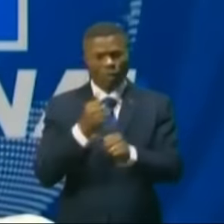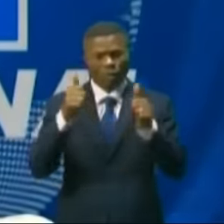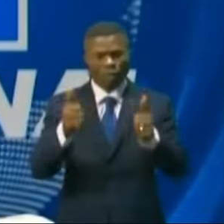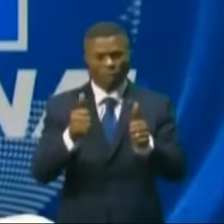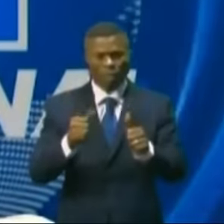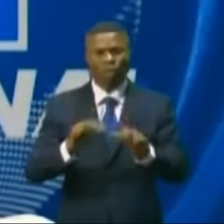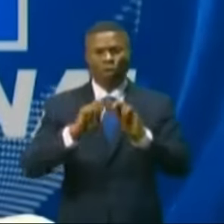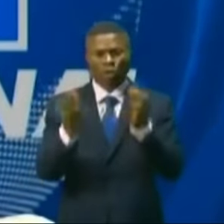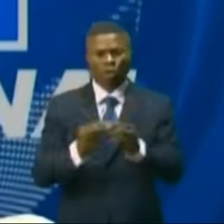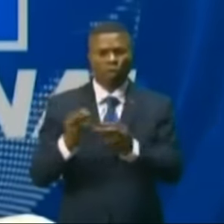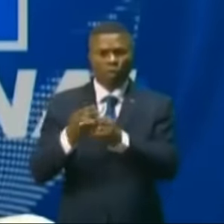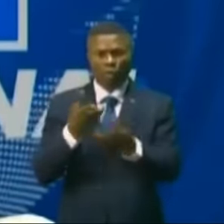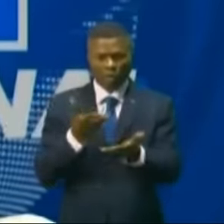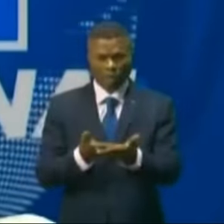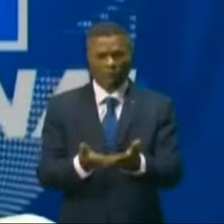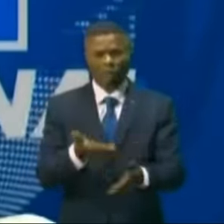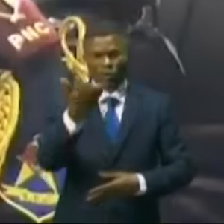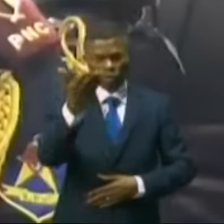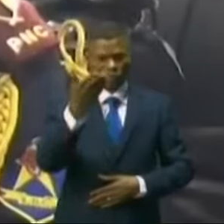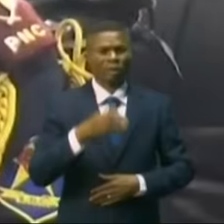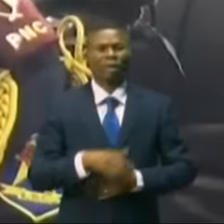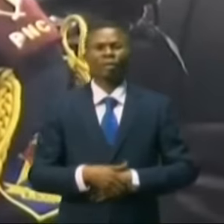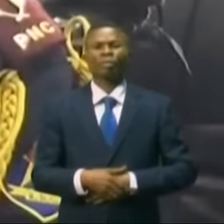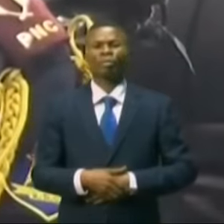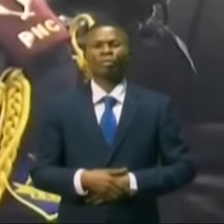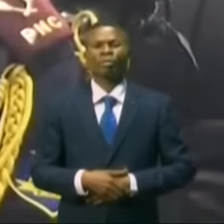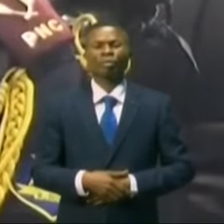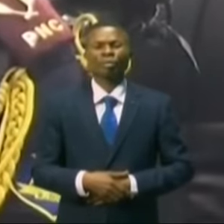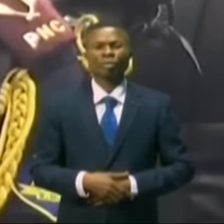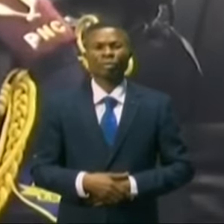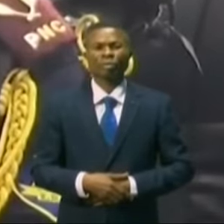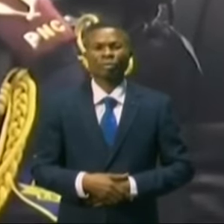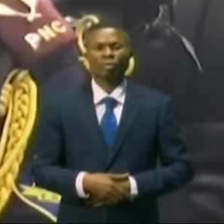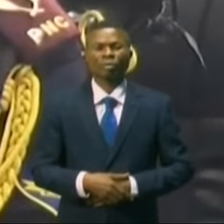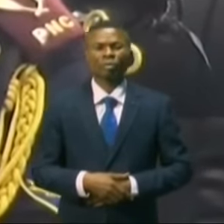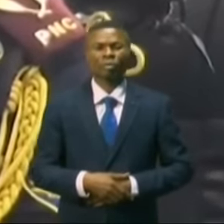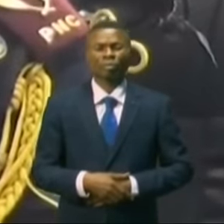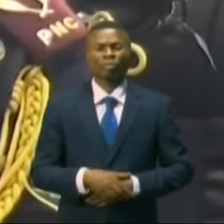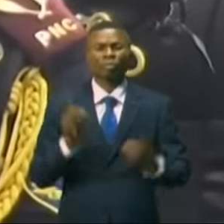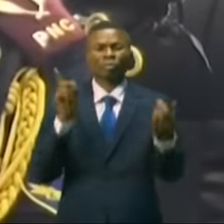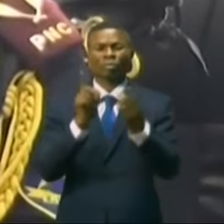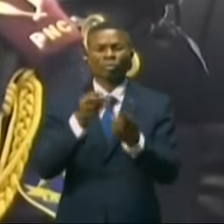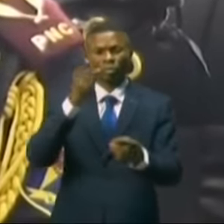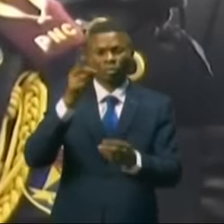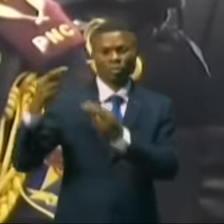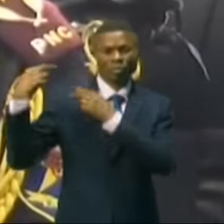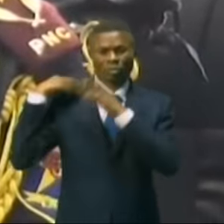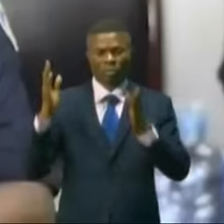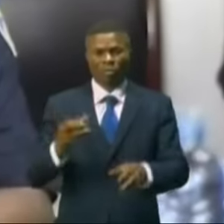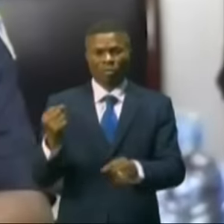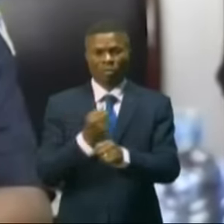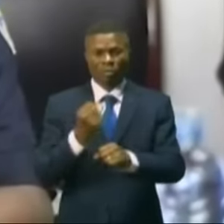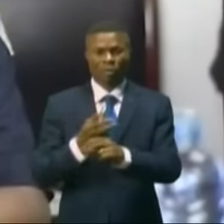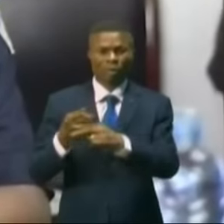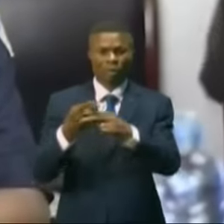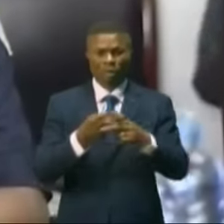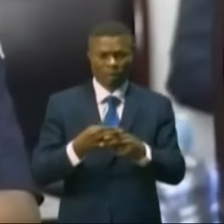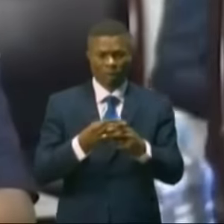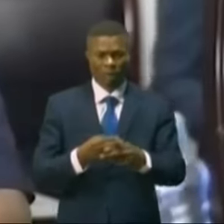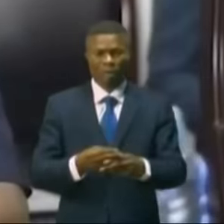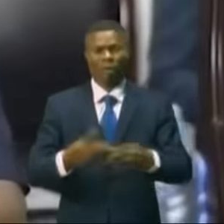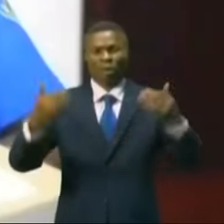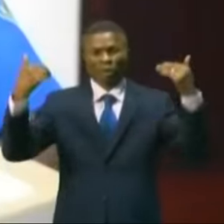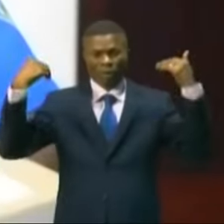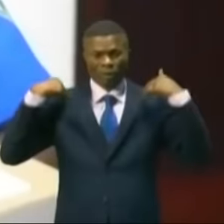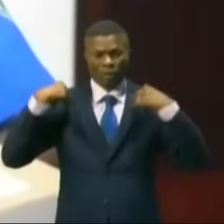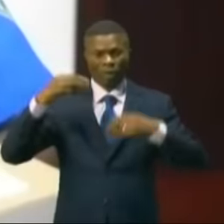ces services. Bobo Ananoukondi. À travers cette réunion de prise de contact, les responsables des services de sécurité et les patrons de